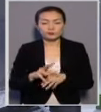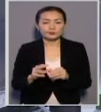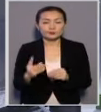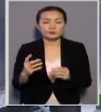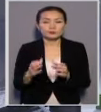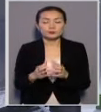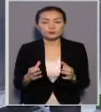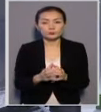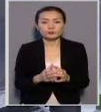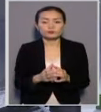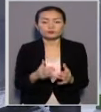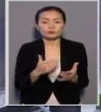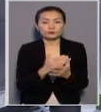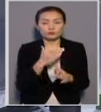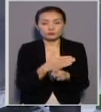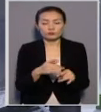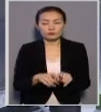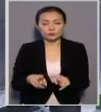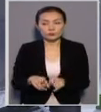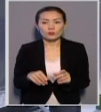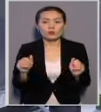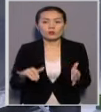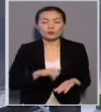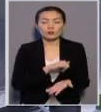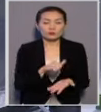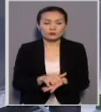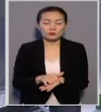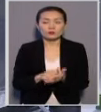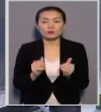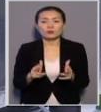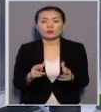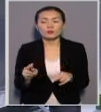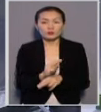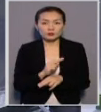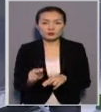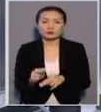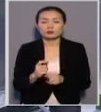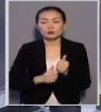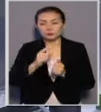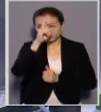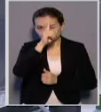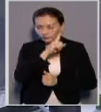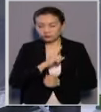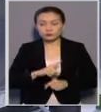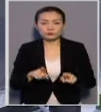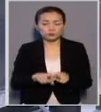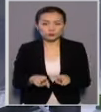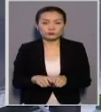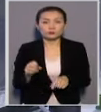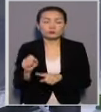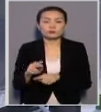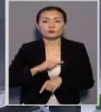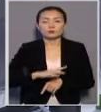топ мүгедектеріне, жеке көмекшілерінде қалай тіркеу керектігін, және оларға қалай ай сайын табель тапсырады, олар есеп береді, соларды